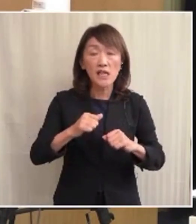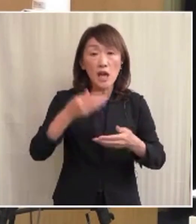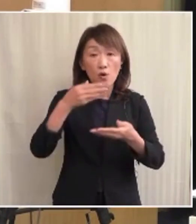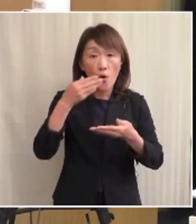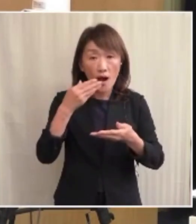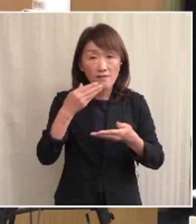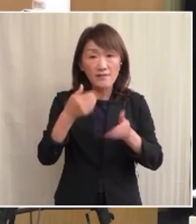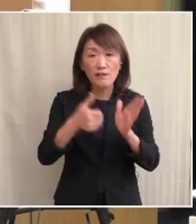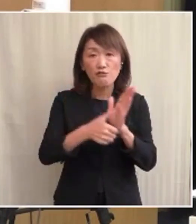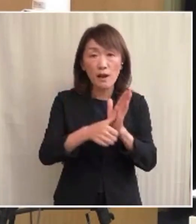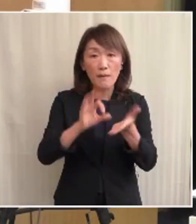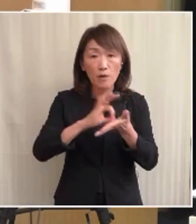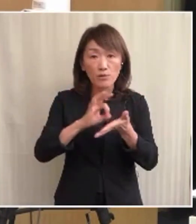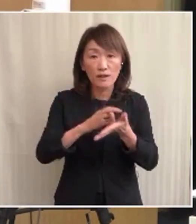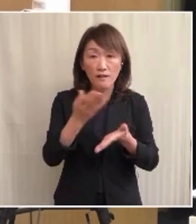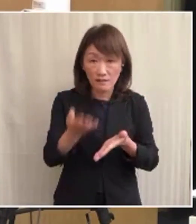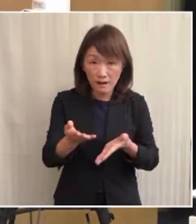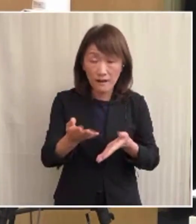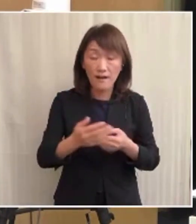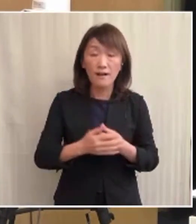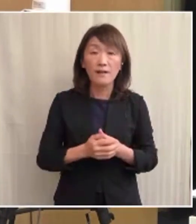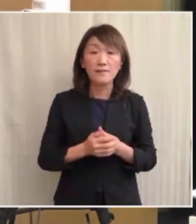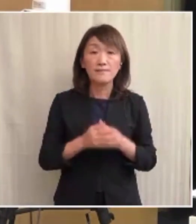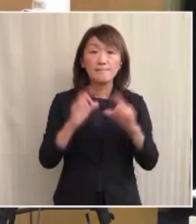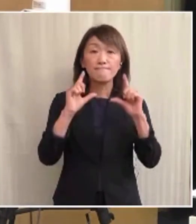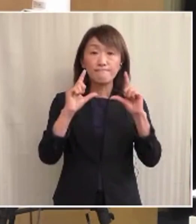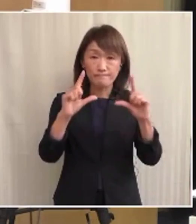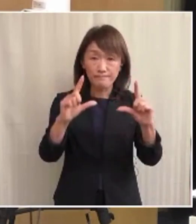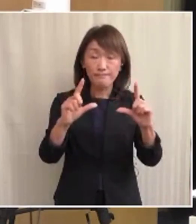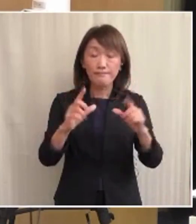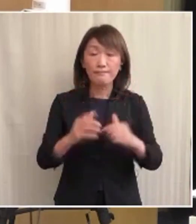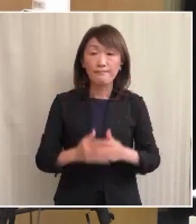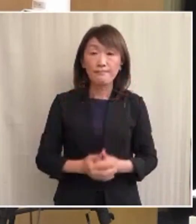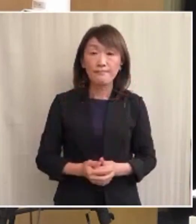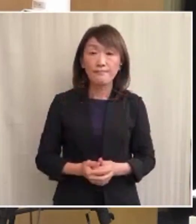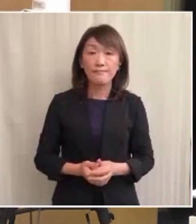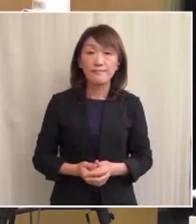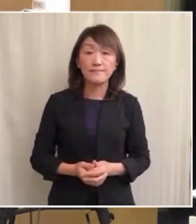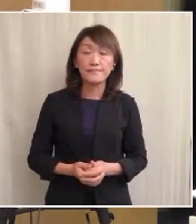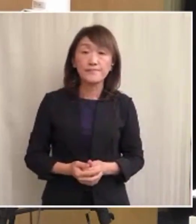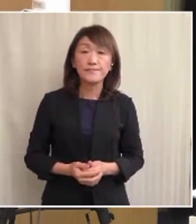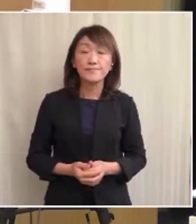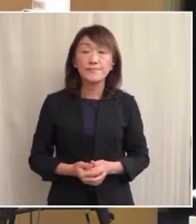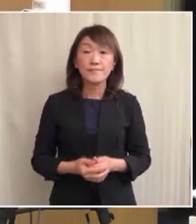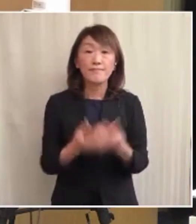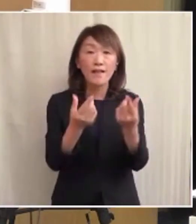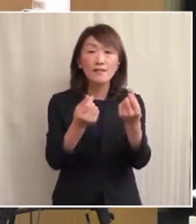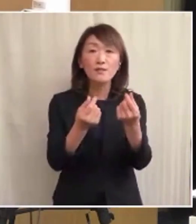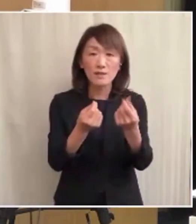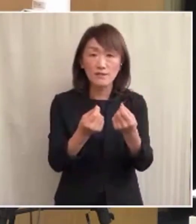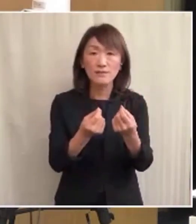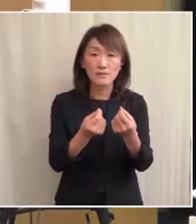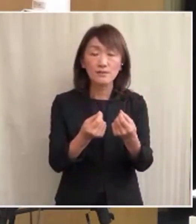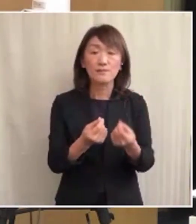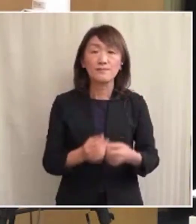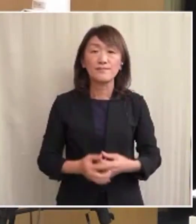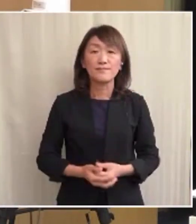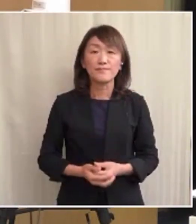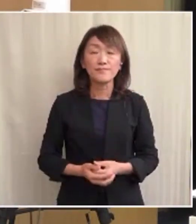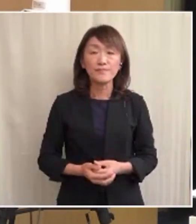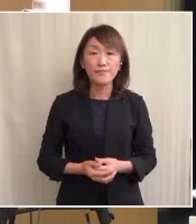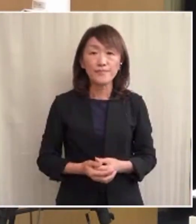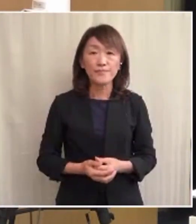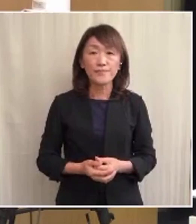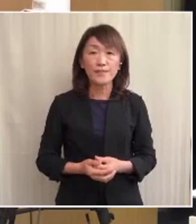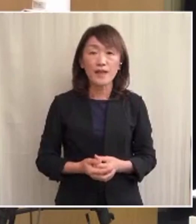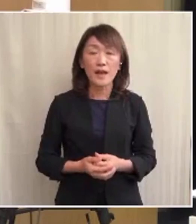しょうか。すみません。 引き続き豊田でございます。そうでございます。